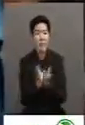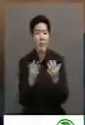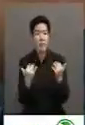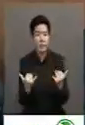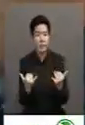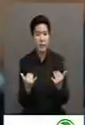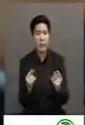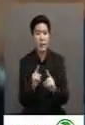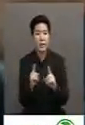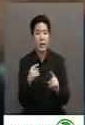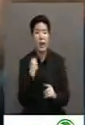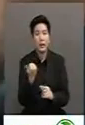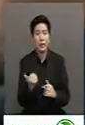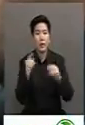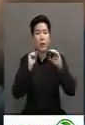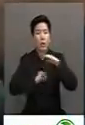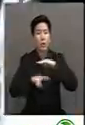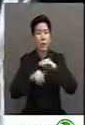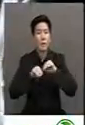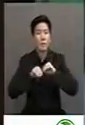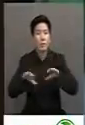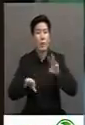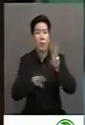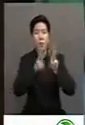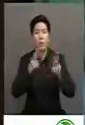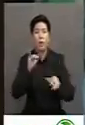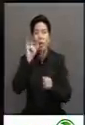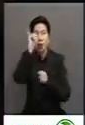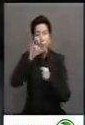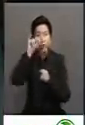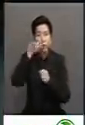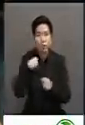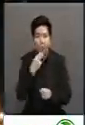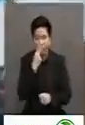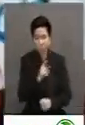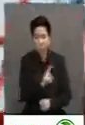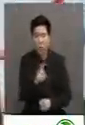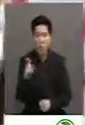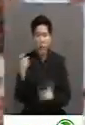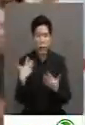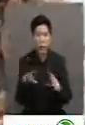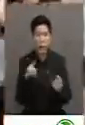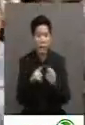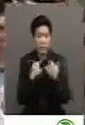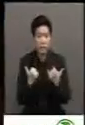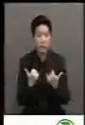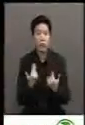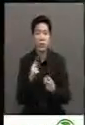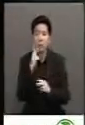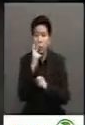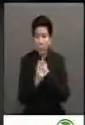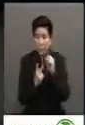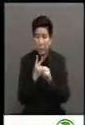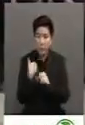แรงเกิดขึ้นขณะที่โฆษณานี้นะครับเคยเผยแพร่ทางเว็บไซต์ YouTube ก็เข้าไปดูไม่ได้แล้วด้วยนะครับซึ่งตลอด2ปีที่ผ่านมา